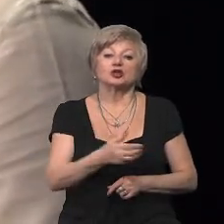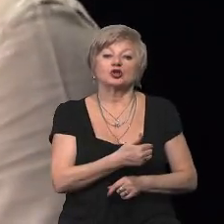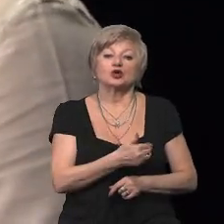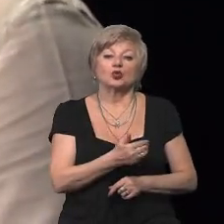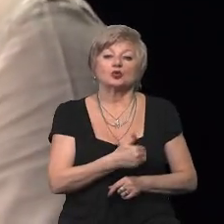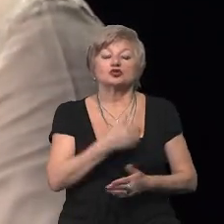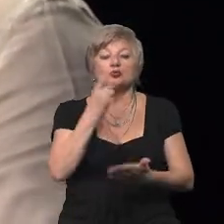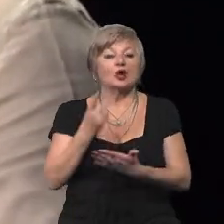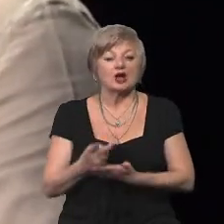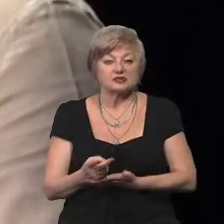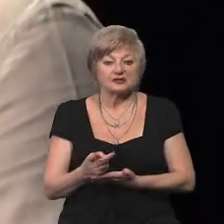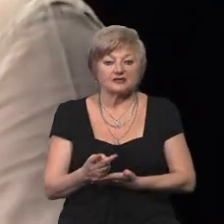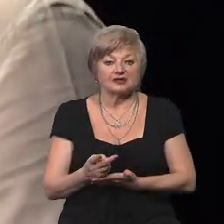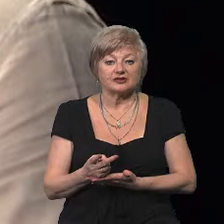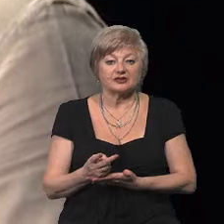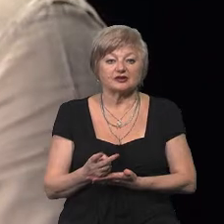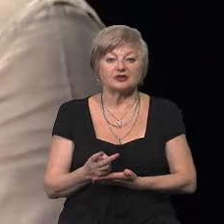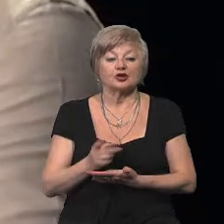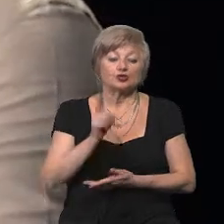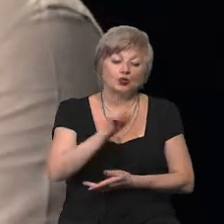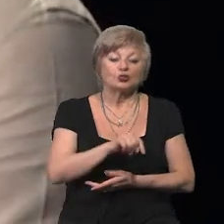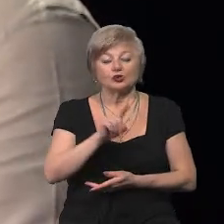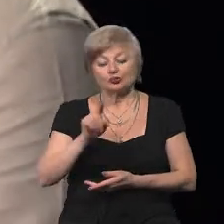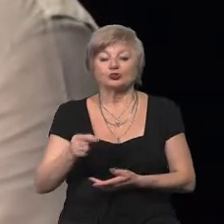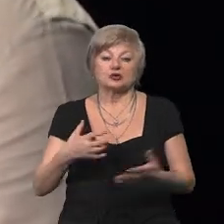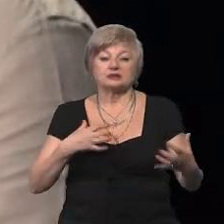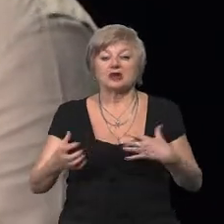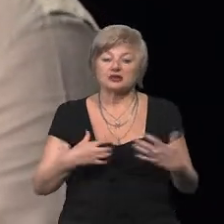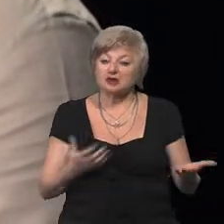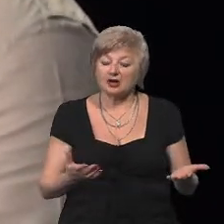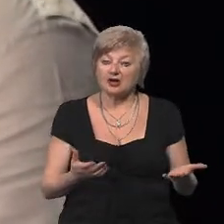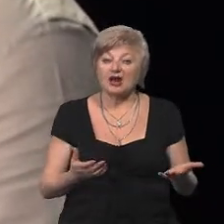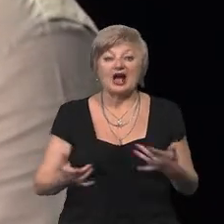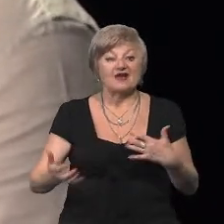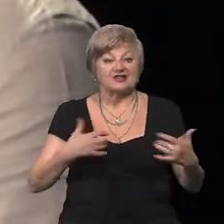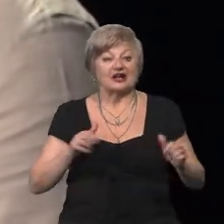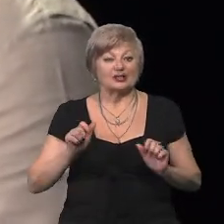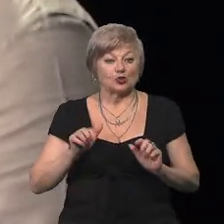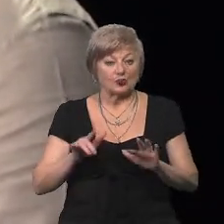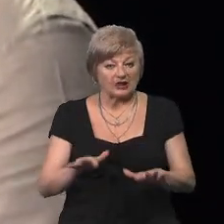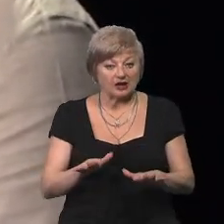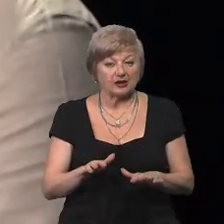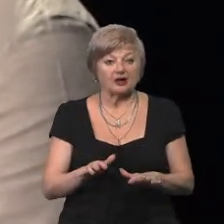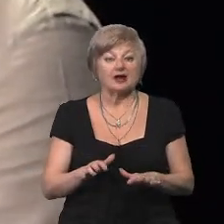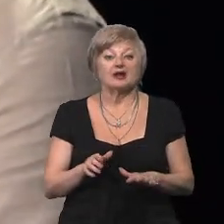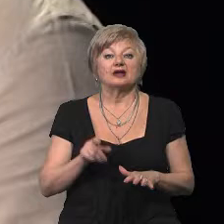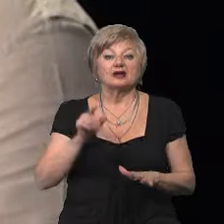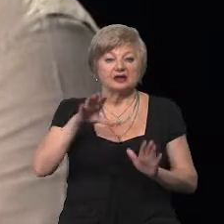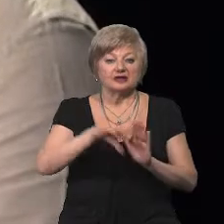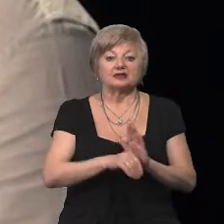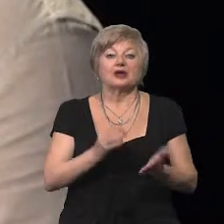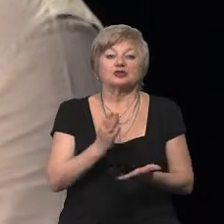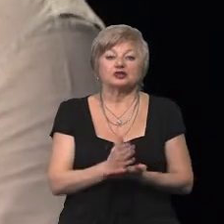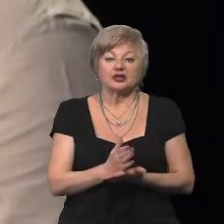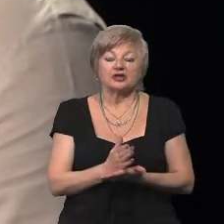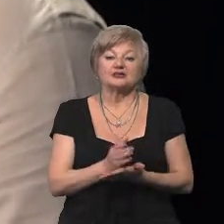хочешь показывать тот или иной проект. И в театральном деле, то есть в менеджменте театрально, там точно так же есть эти же